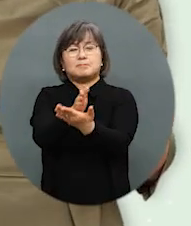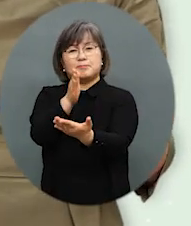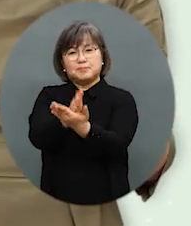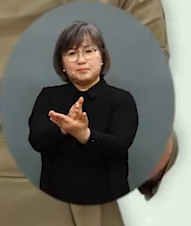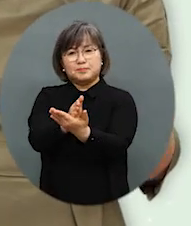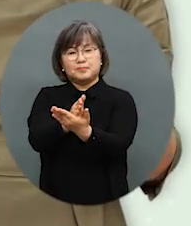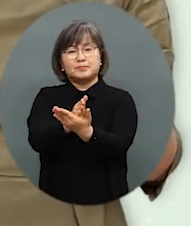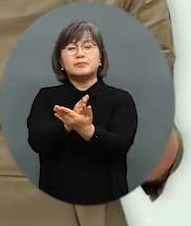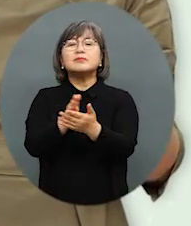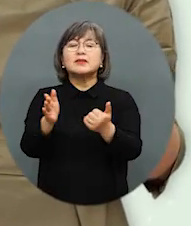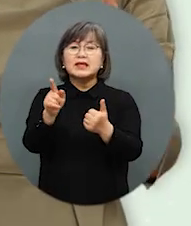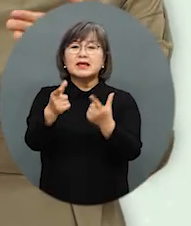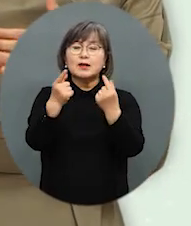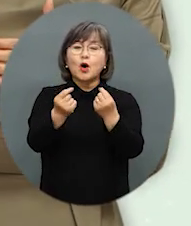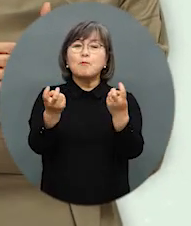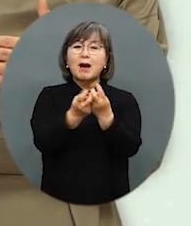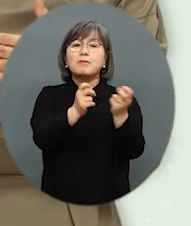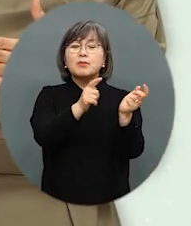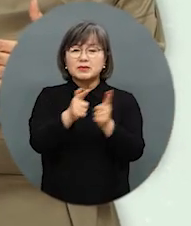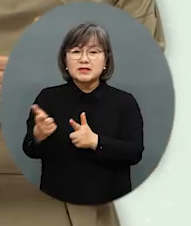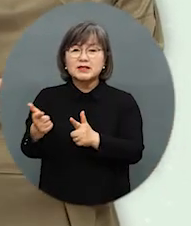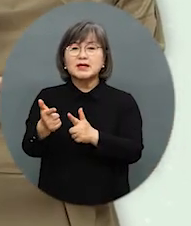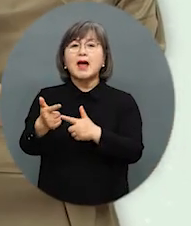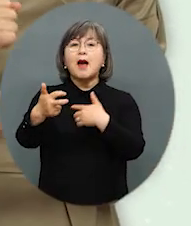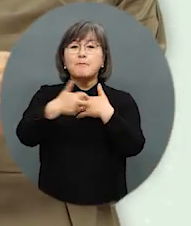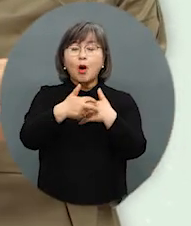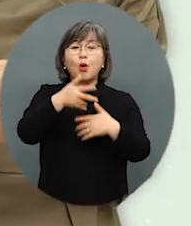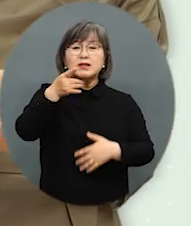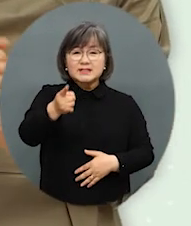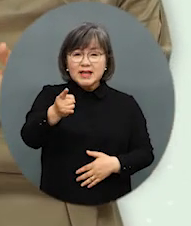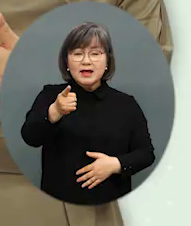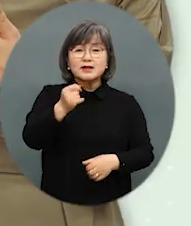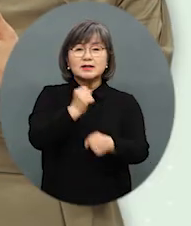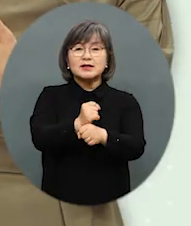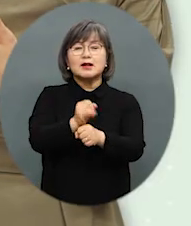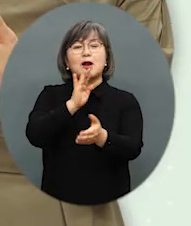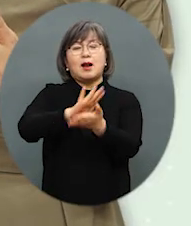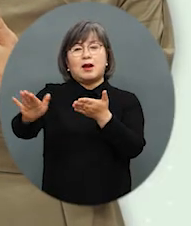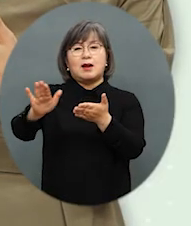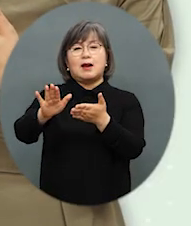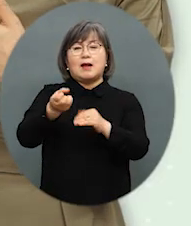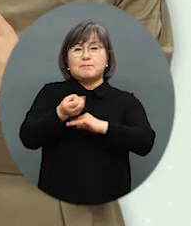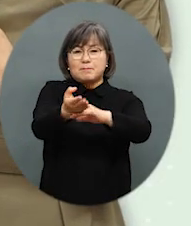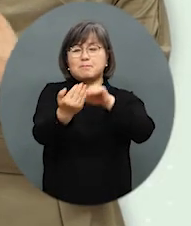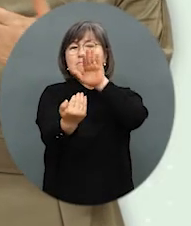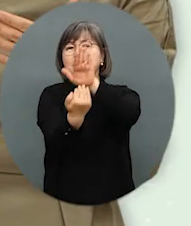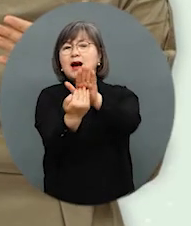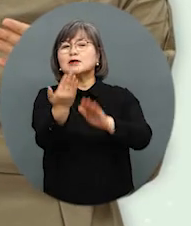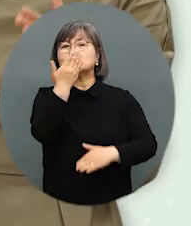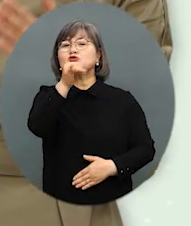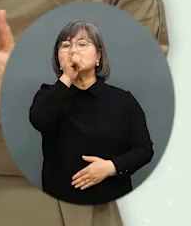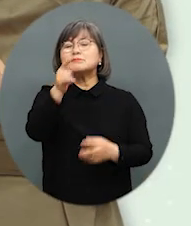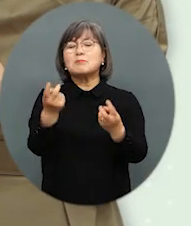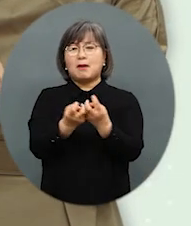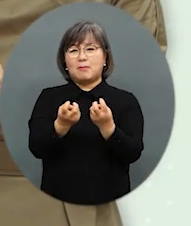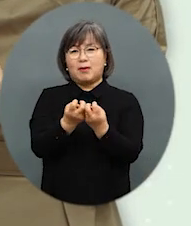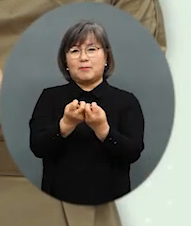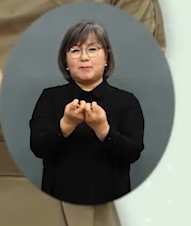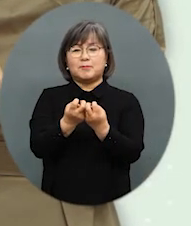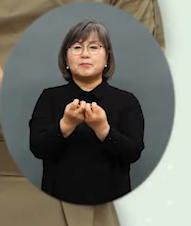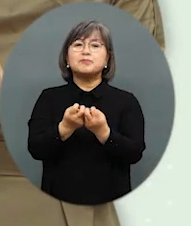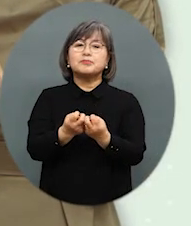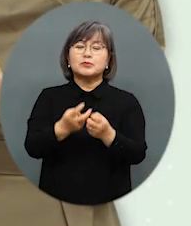접촉을 피하기. 이러한 방법들이 병원체를 제거하거나 전파를 차단하는